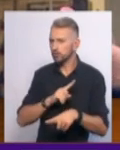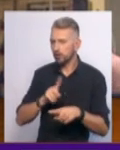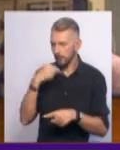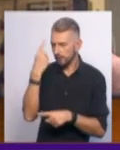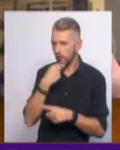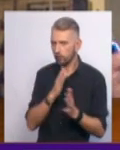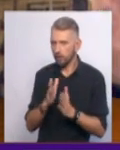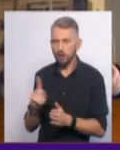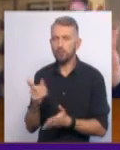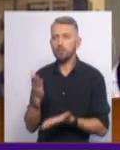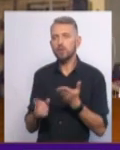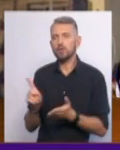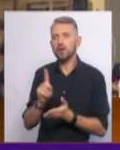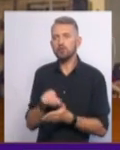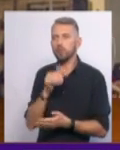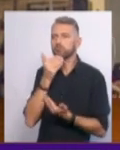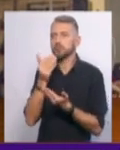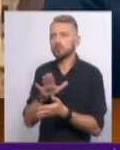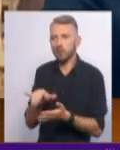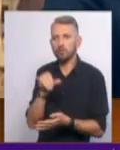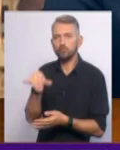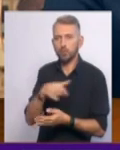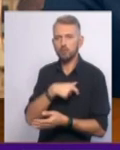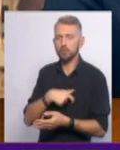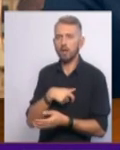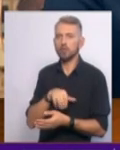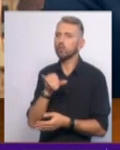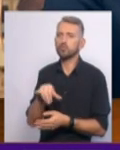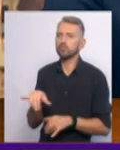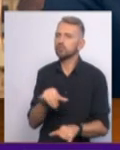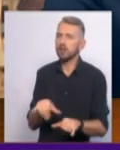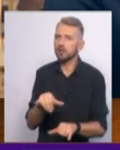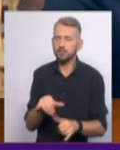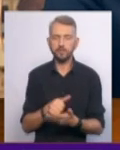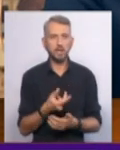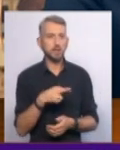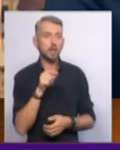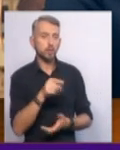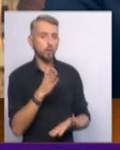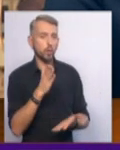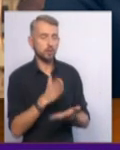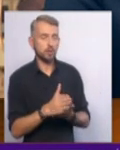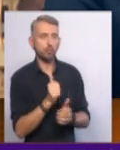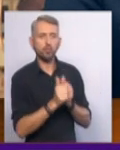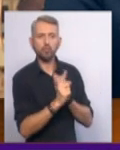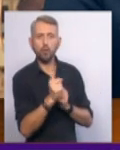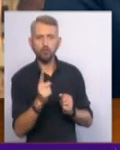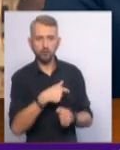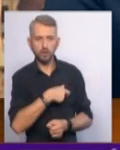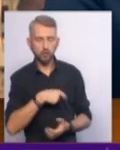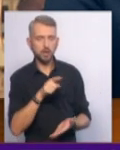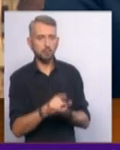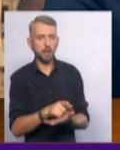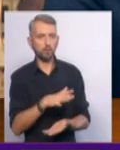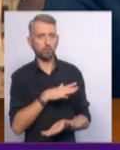не йти до депутата, от кому, до кого йти, щоб ефективно... Для цього є у кожного депутата і має